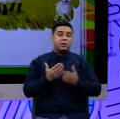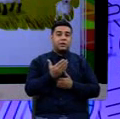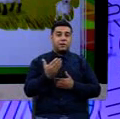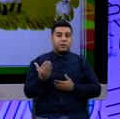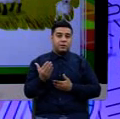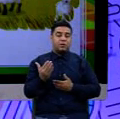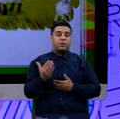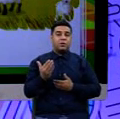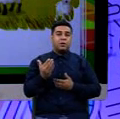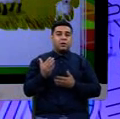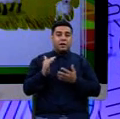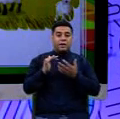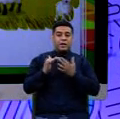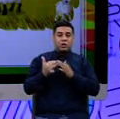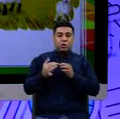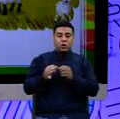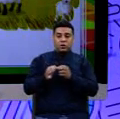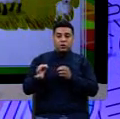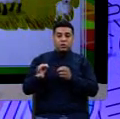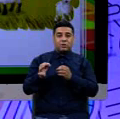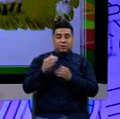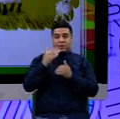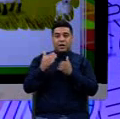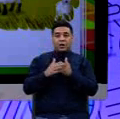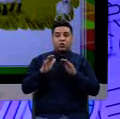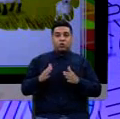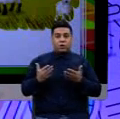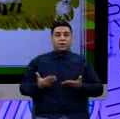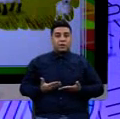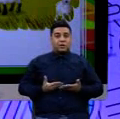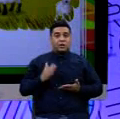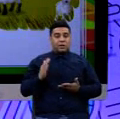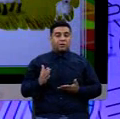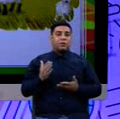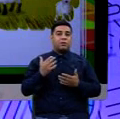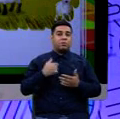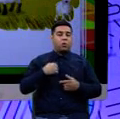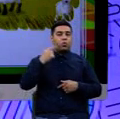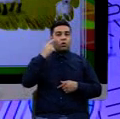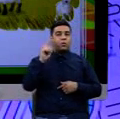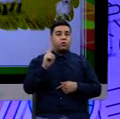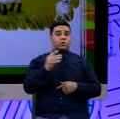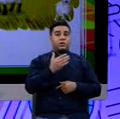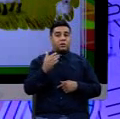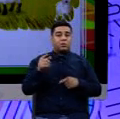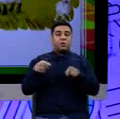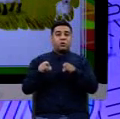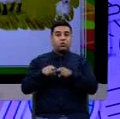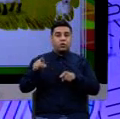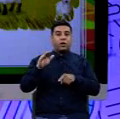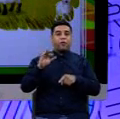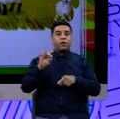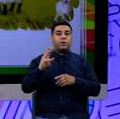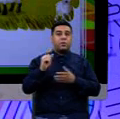siz qishloqqa yaqin joylarda istiqomat qiladigan bo'lsangiz, o'ylaymanki, mana shunday fermalar bo'lsa